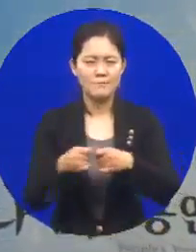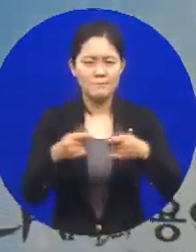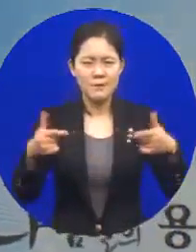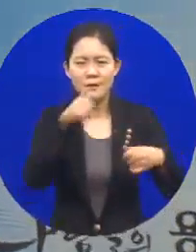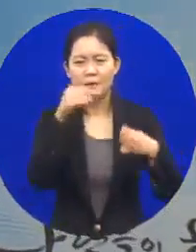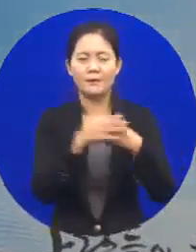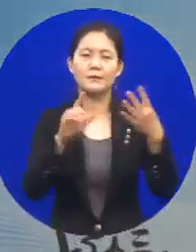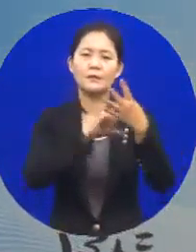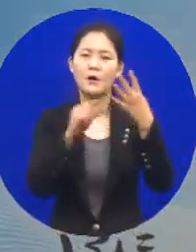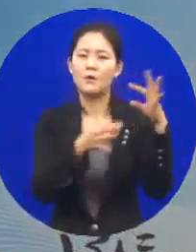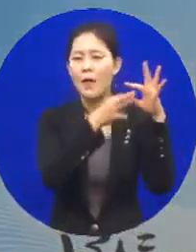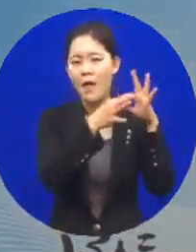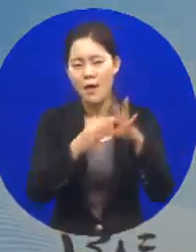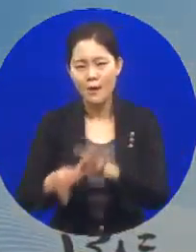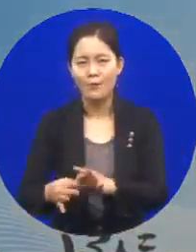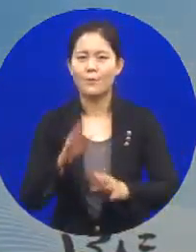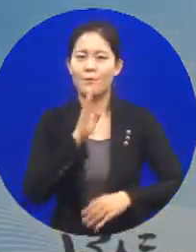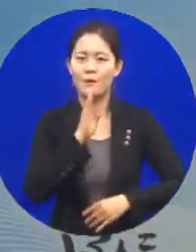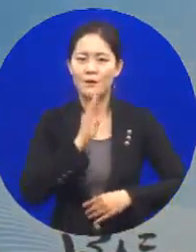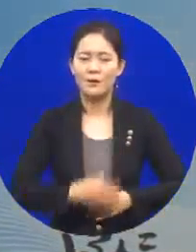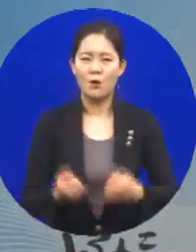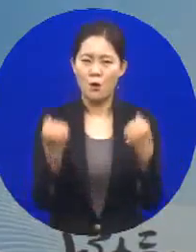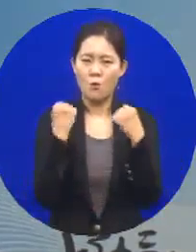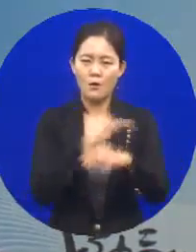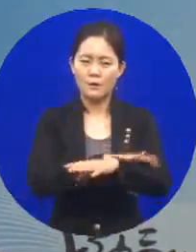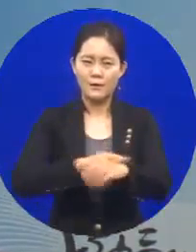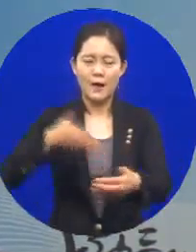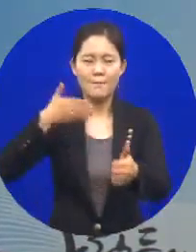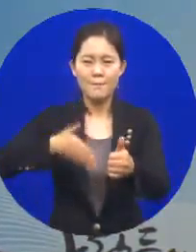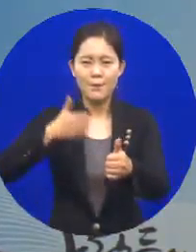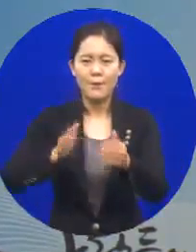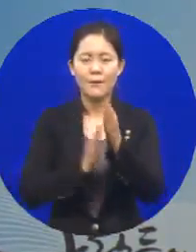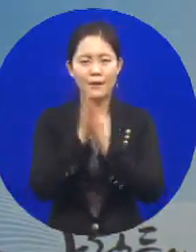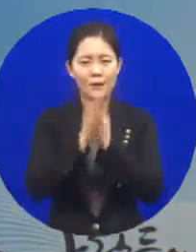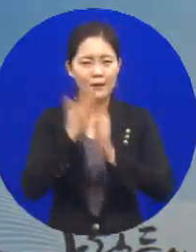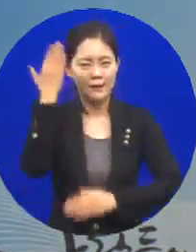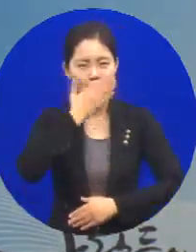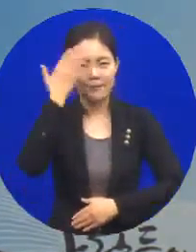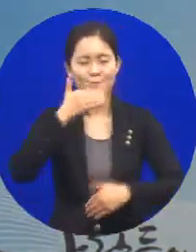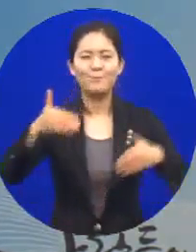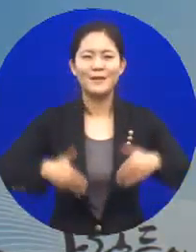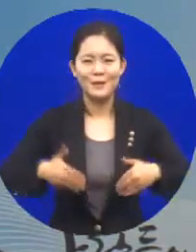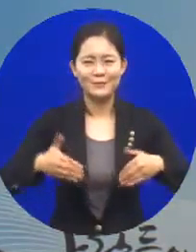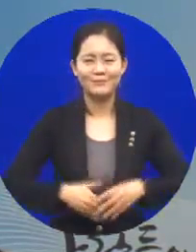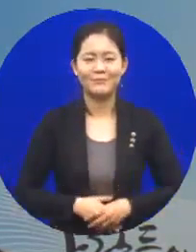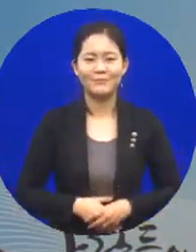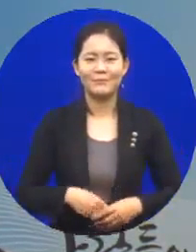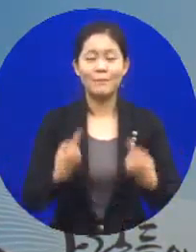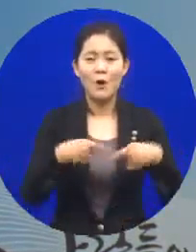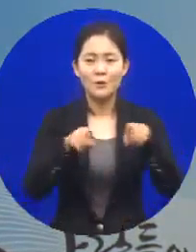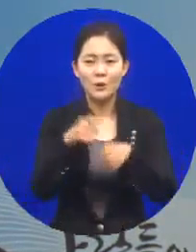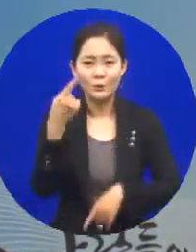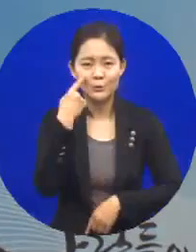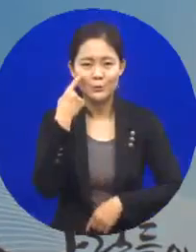거라는 질병관리본부의 전망이 있습니다. 건강관리 잘하시고 손 씻기 등 개인 위생에도 신경 써주시기 바랍니다. 먼저